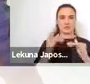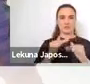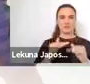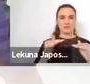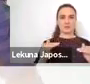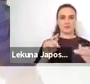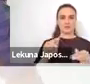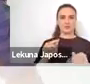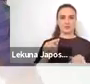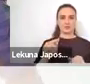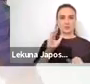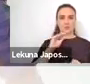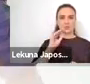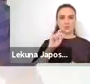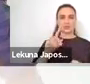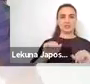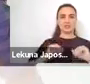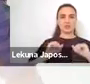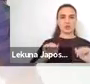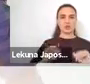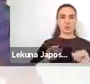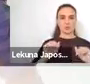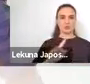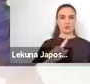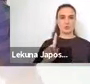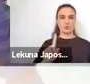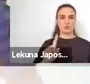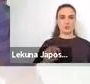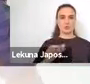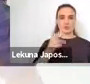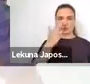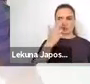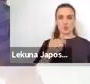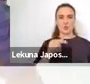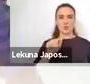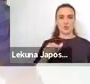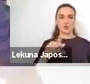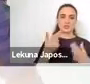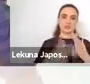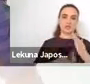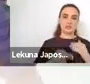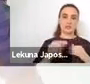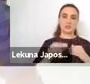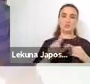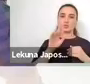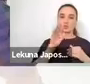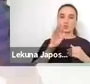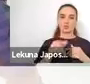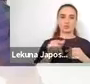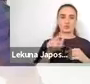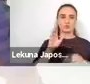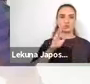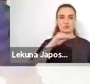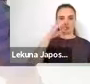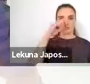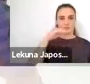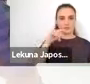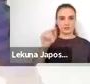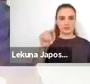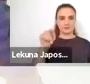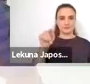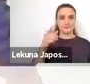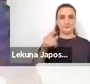როდესაც ის ცდილობს რომ შეეგუოს ამ წაგებას, ამ დროს მოდის მშობელი,